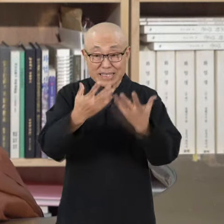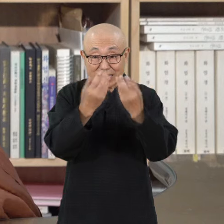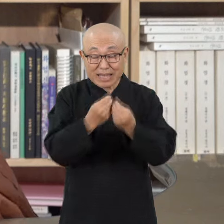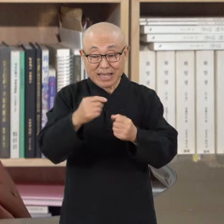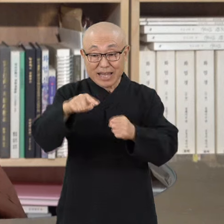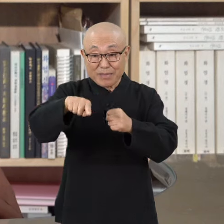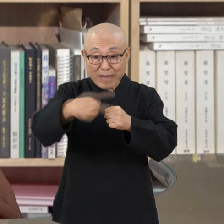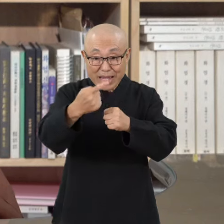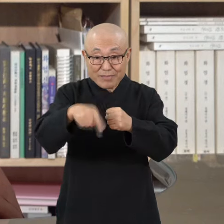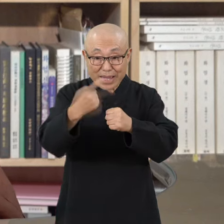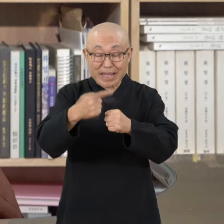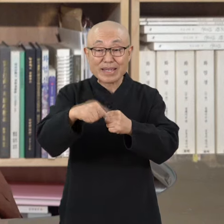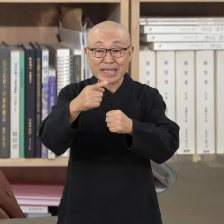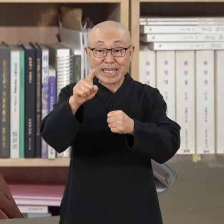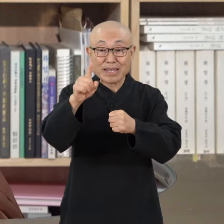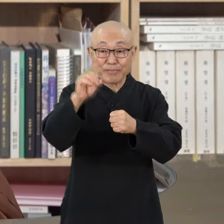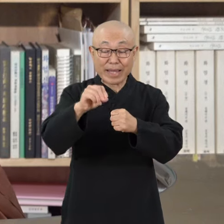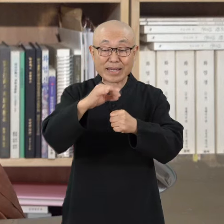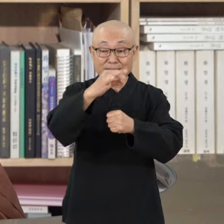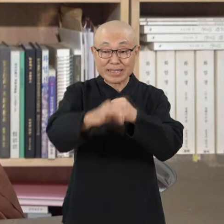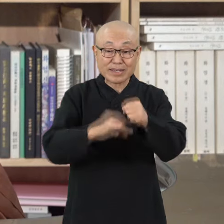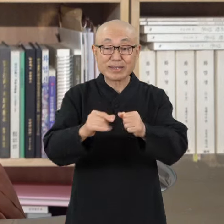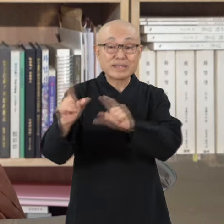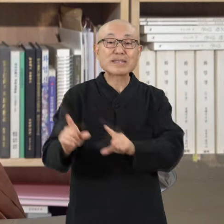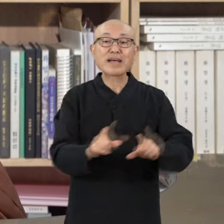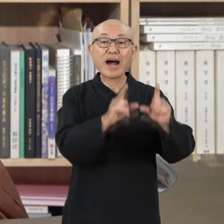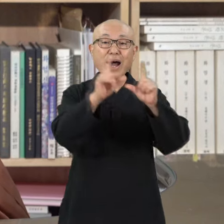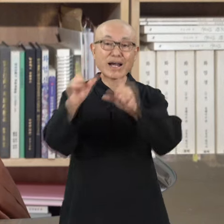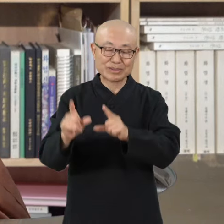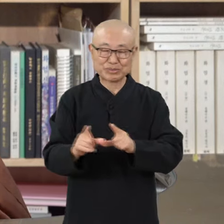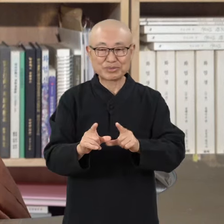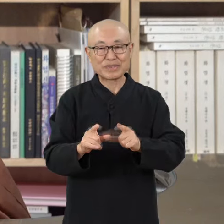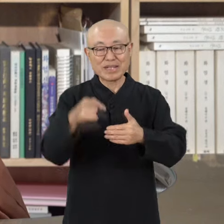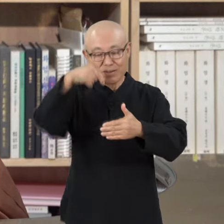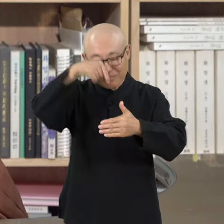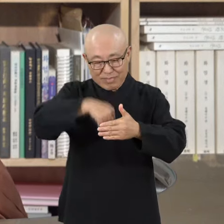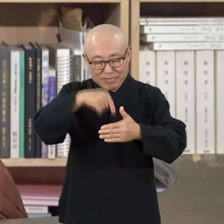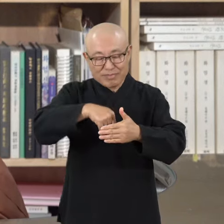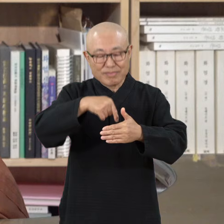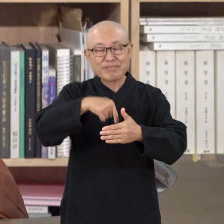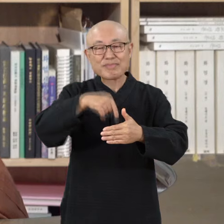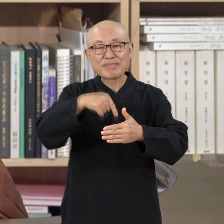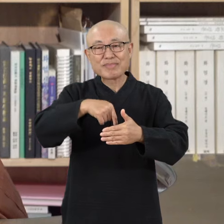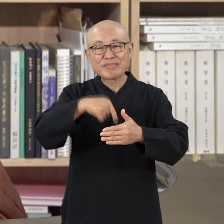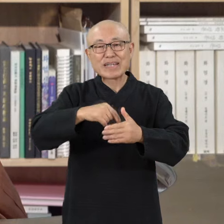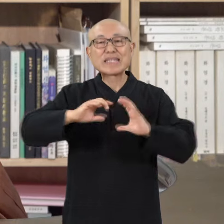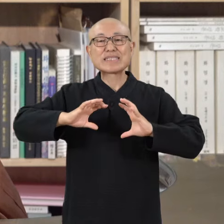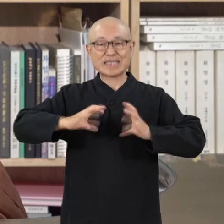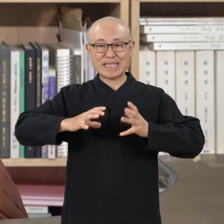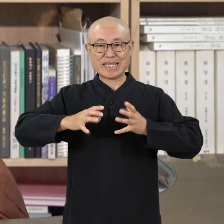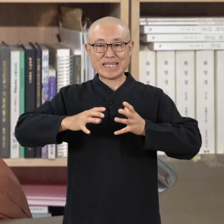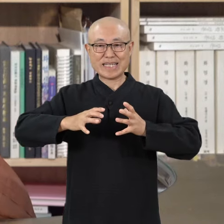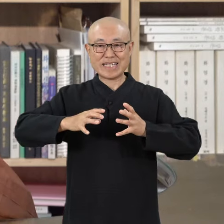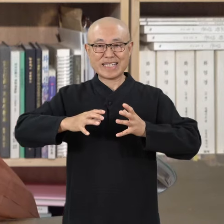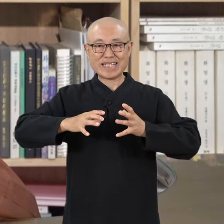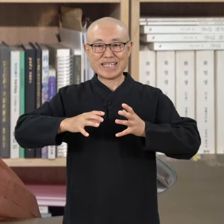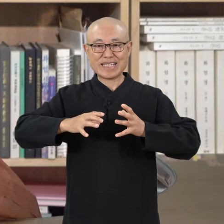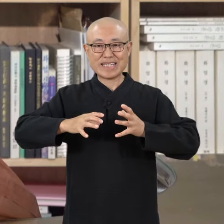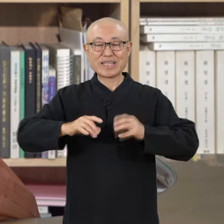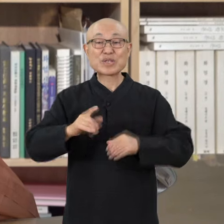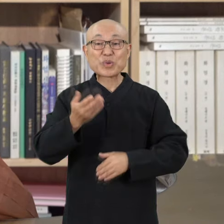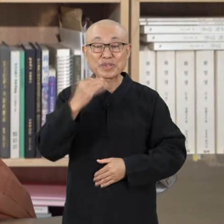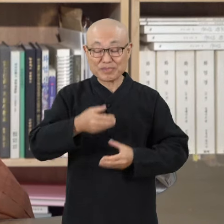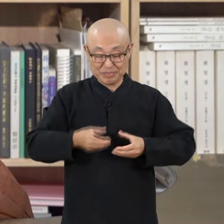200년을 살아본들 그 모습에 아주 그 내면의 세계에 우리가 요즘 명상이라는